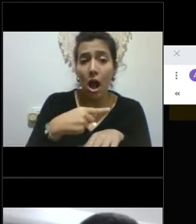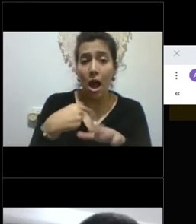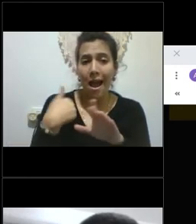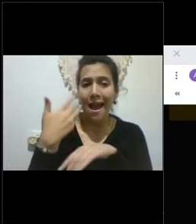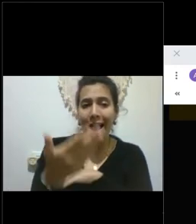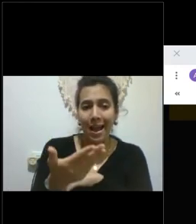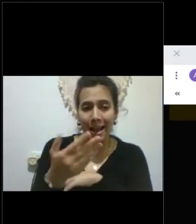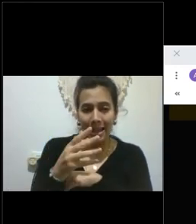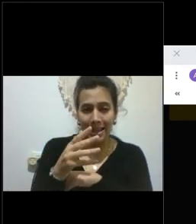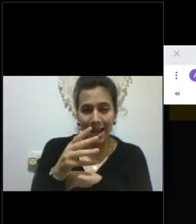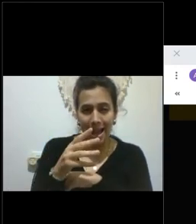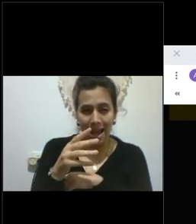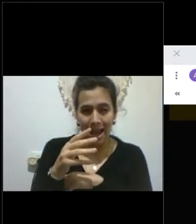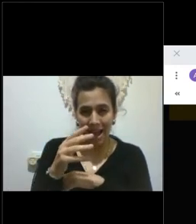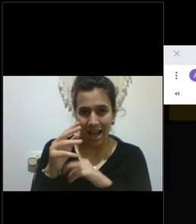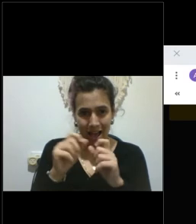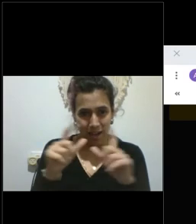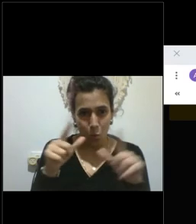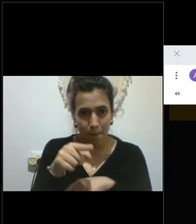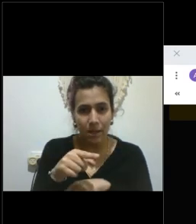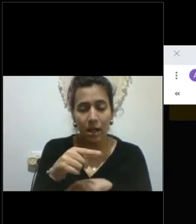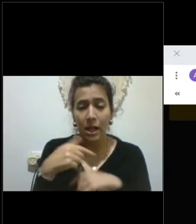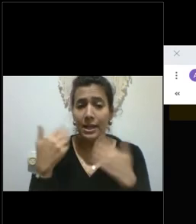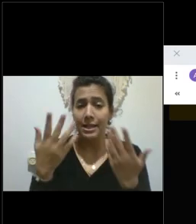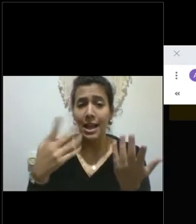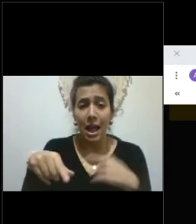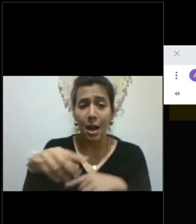ההטבה מאוד משתלמת, שבאמת